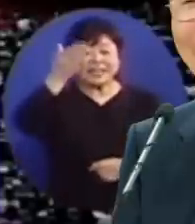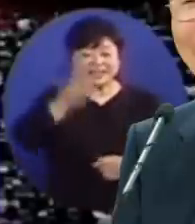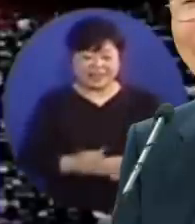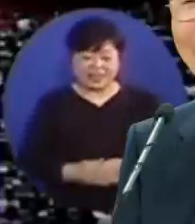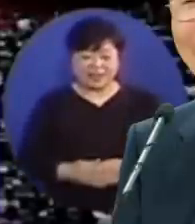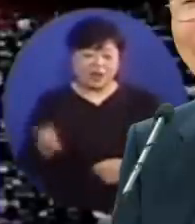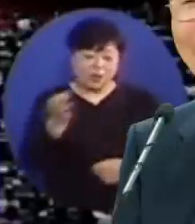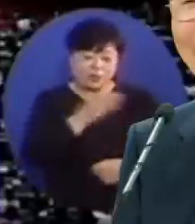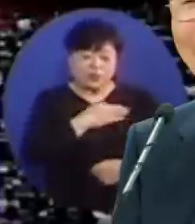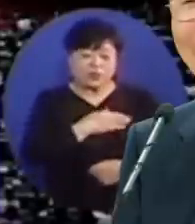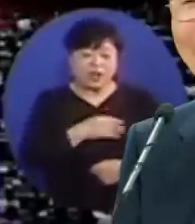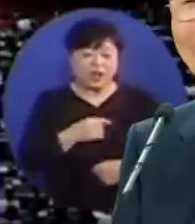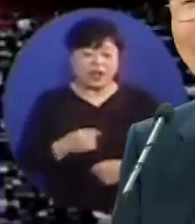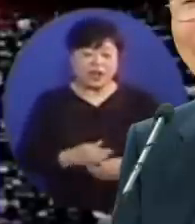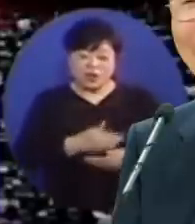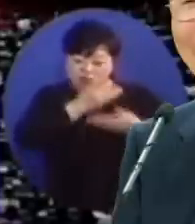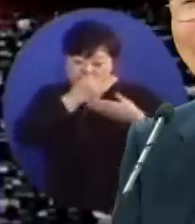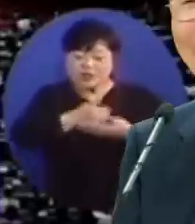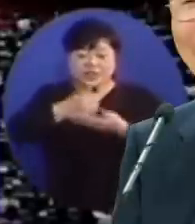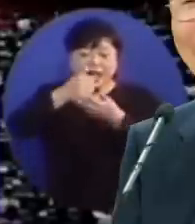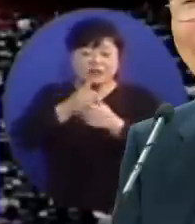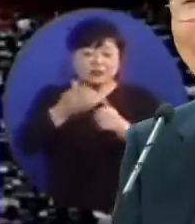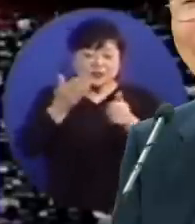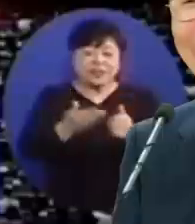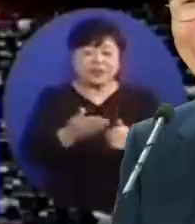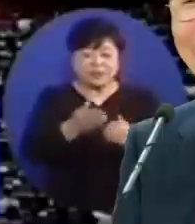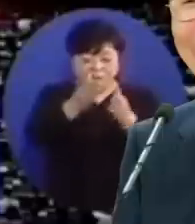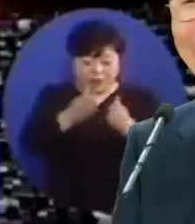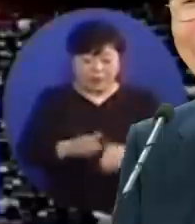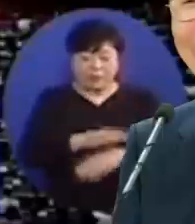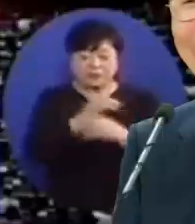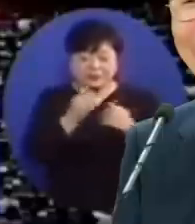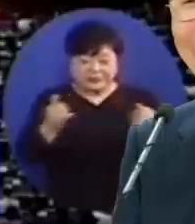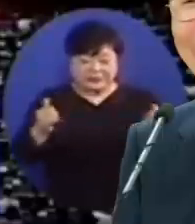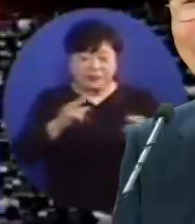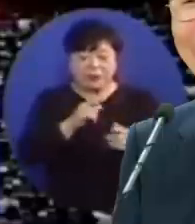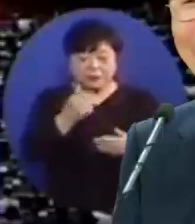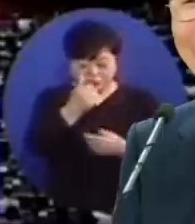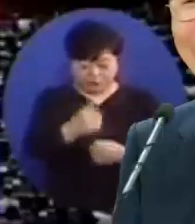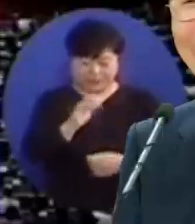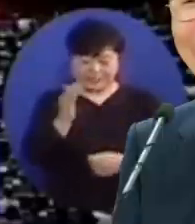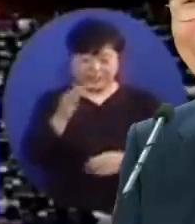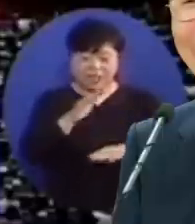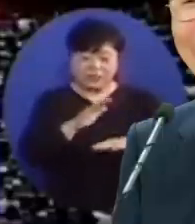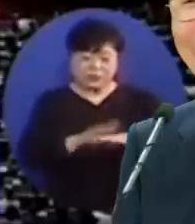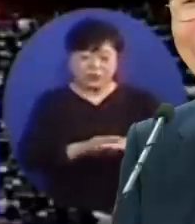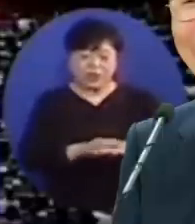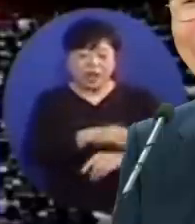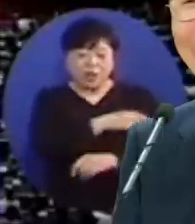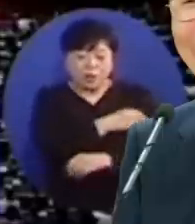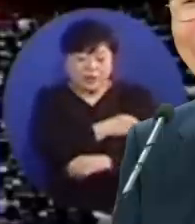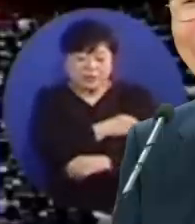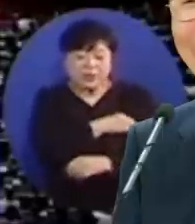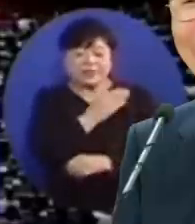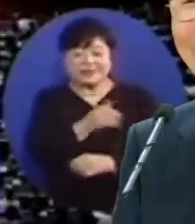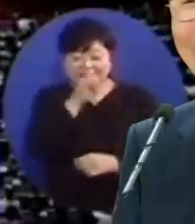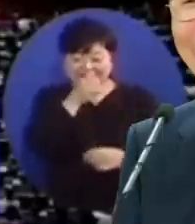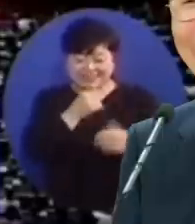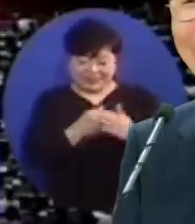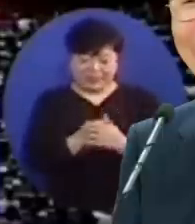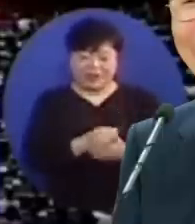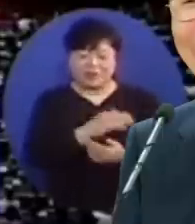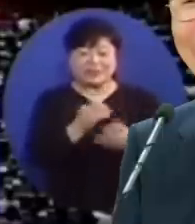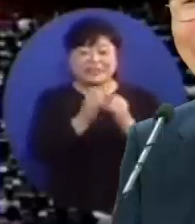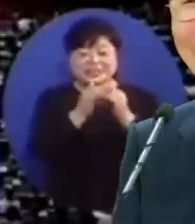머리이시니이다. 부와 귀가 주께로 말미암고 또 주는 만물의 주재가 되사 손에 권세와 능력이